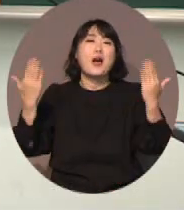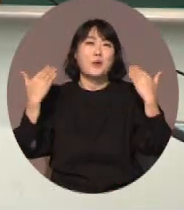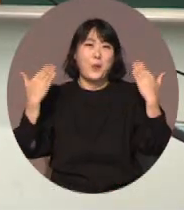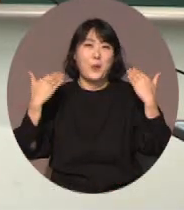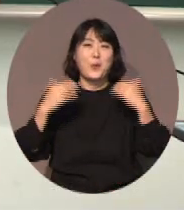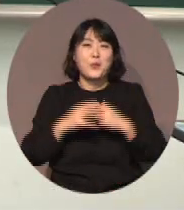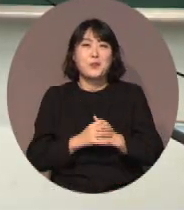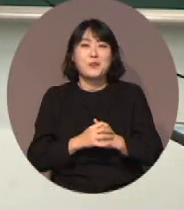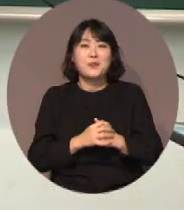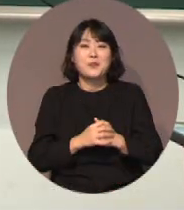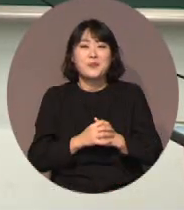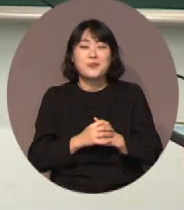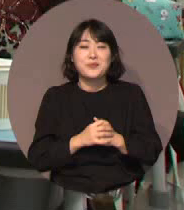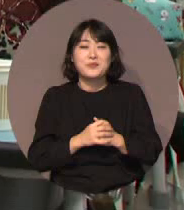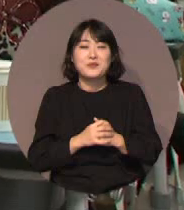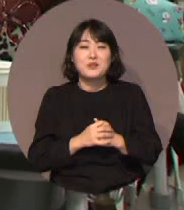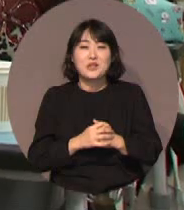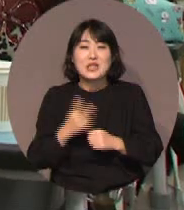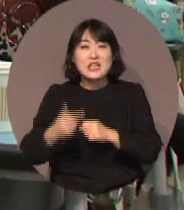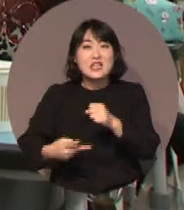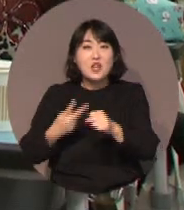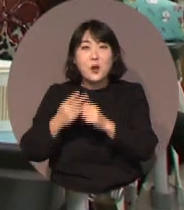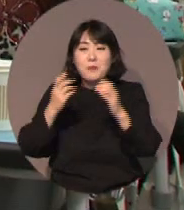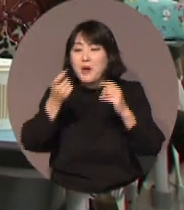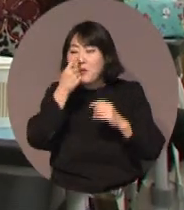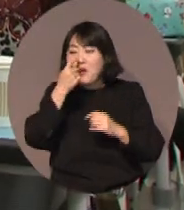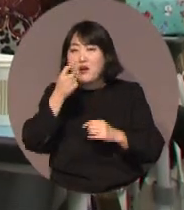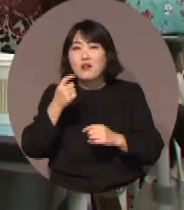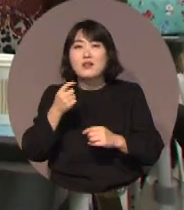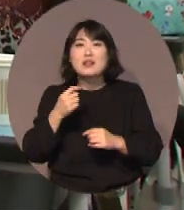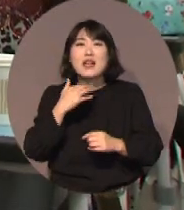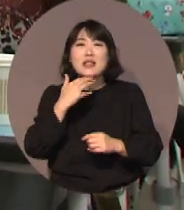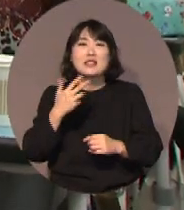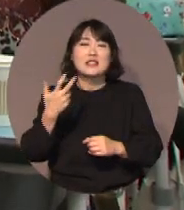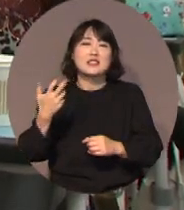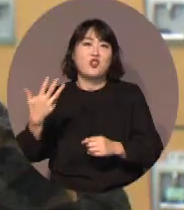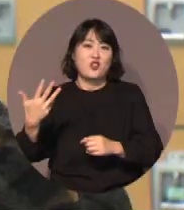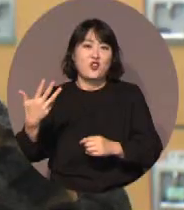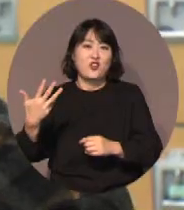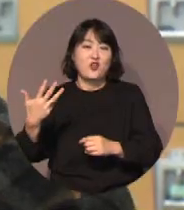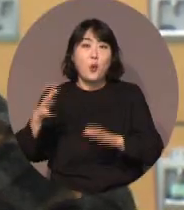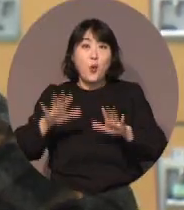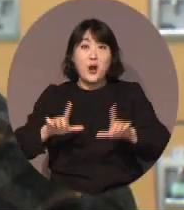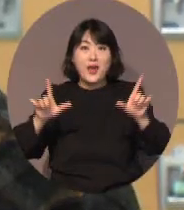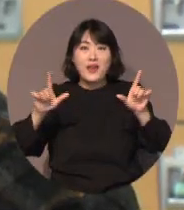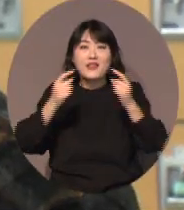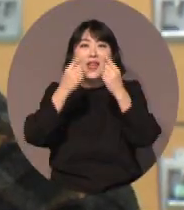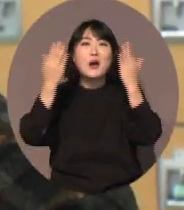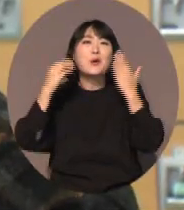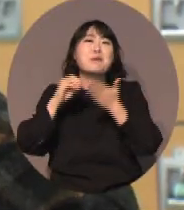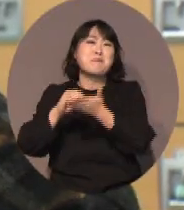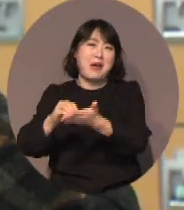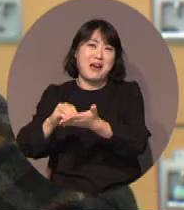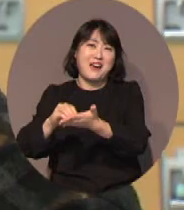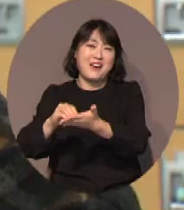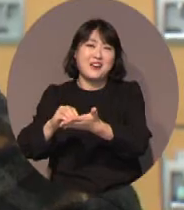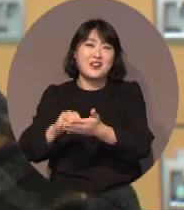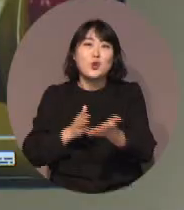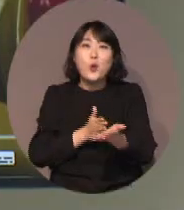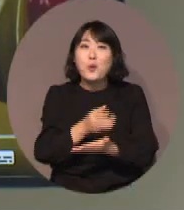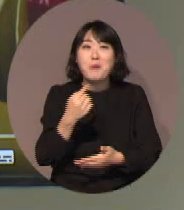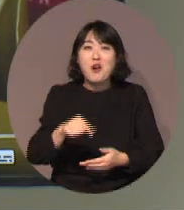학교입니다. 이곳에서 2년간 공부한 78살 이문식 할아버지는 올해 대학 새내기가 됩니다.